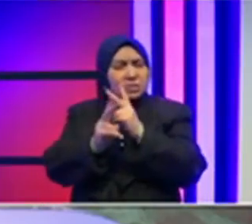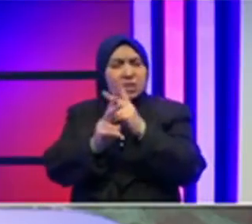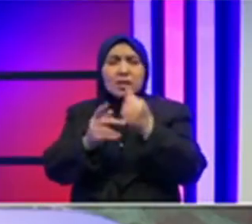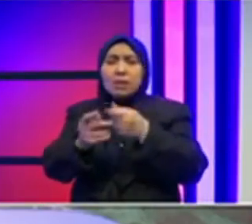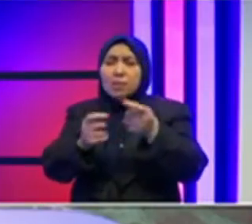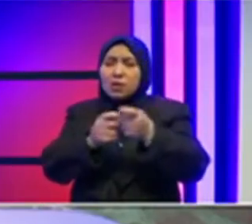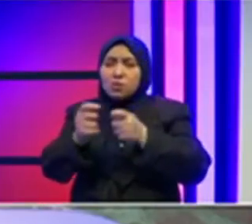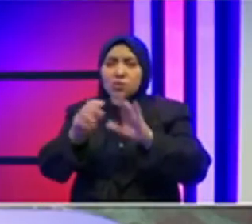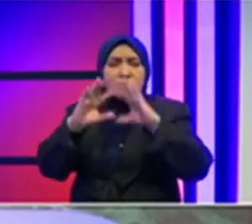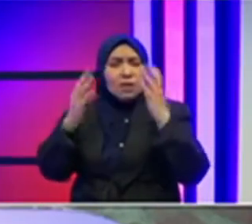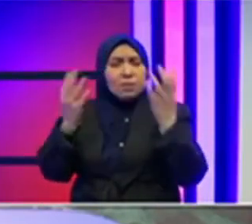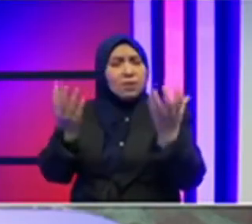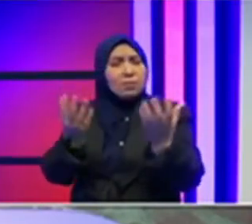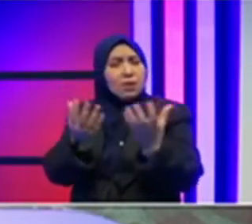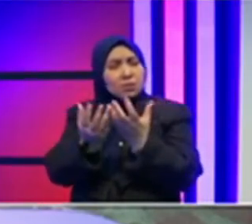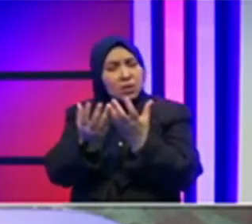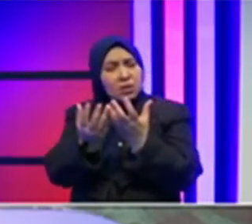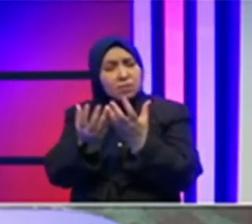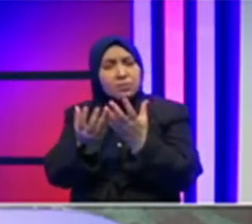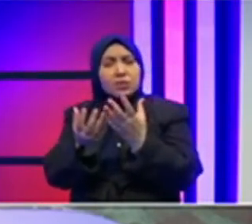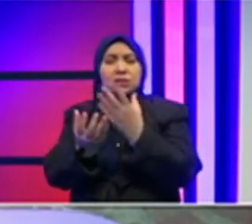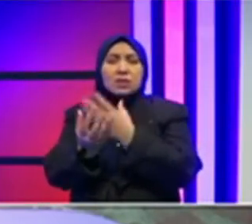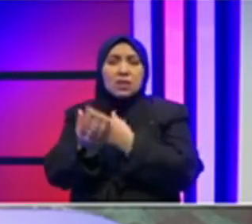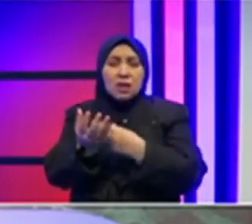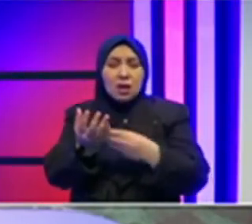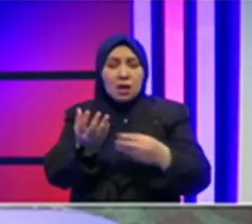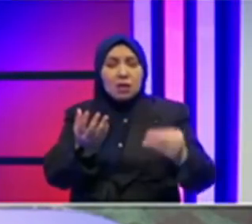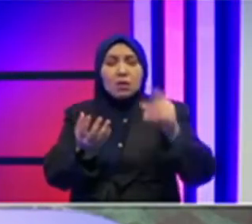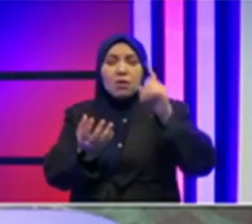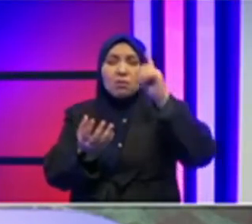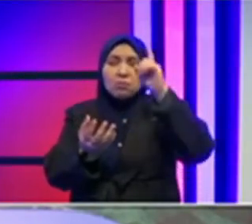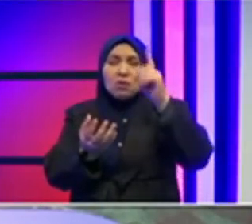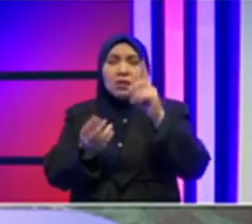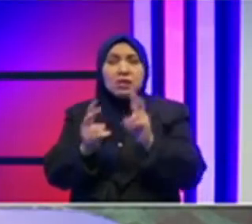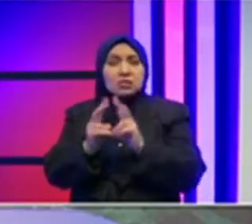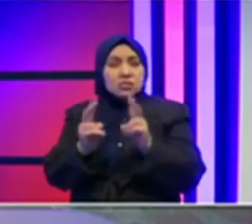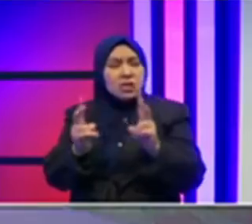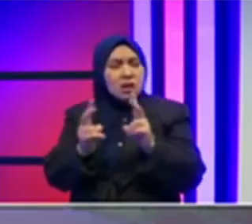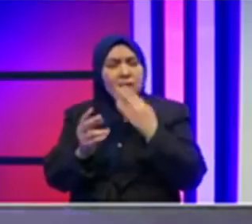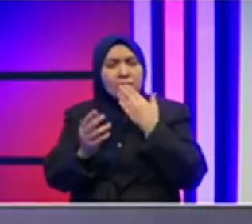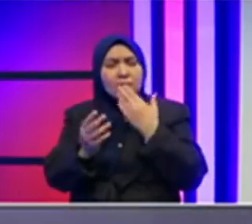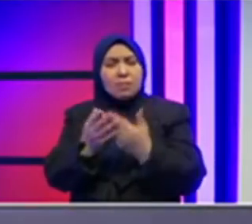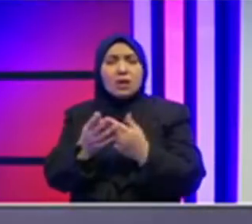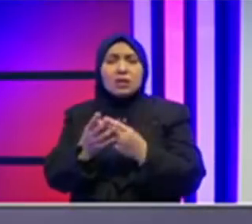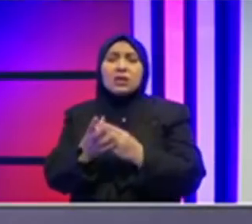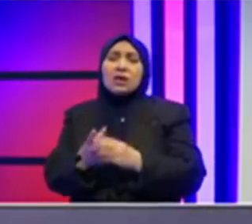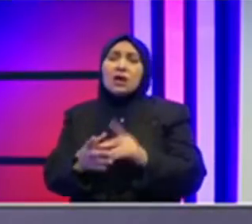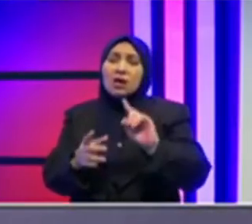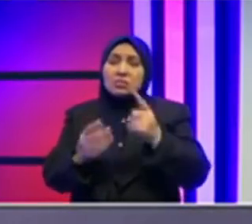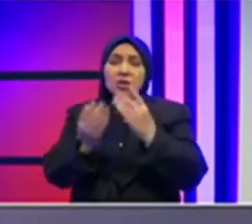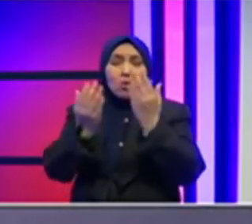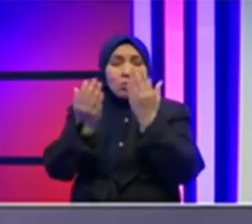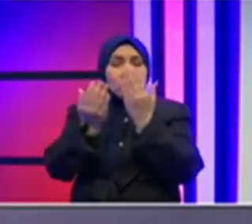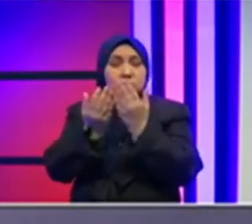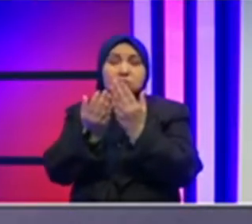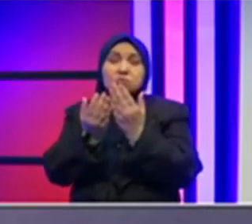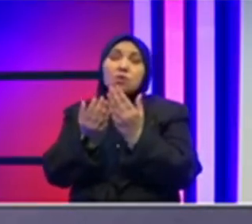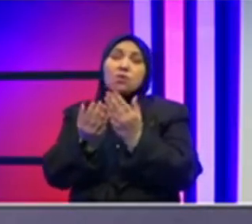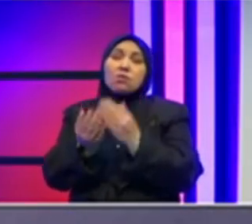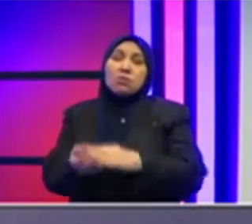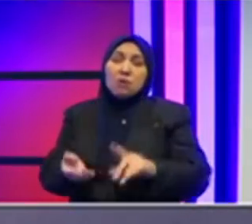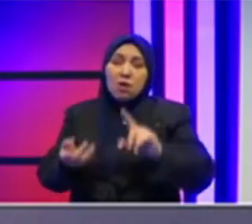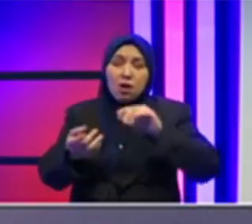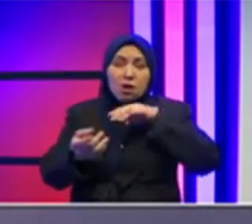Alamin Wal'aqibatu lilmuttaqin Wala udwana illa ala zalimin Wassalatu wassalamu ala ashrafil anbiya